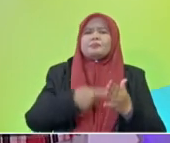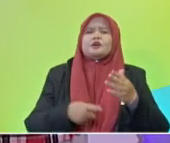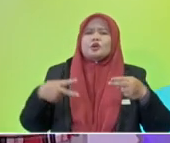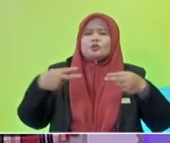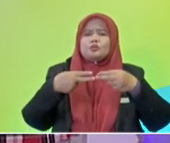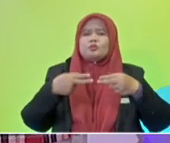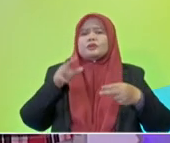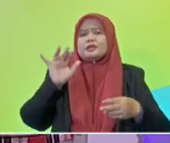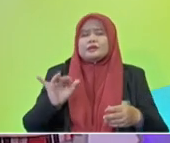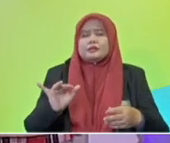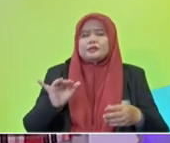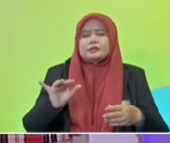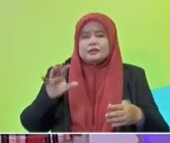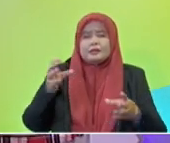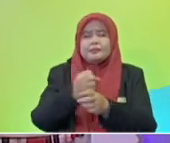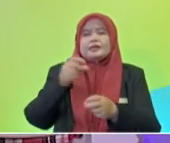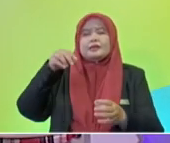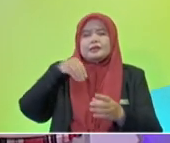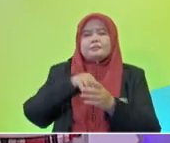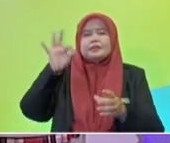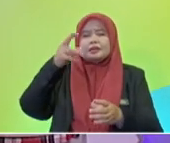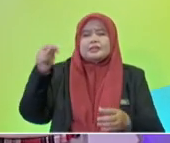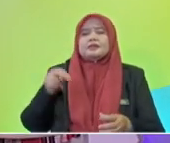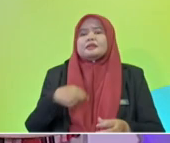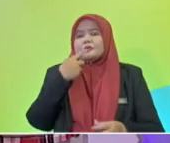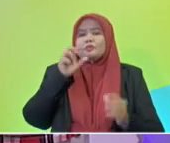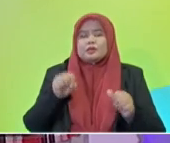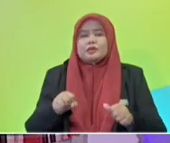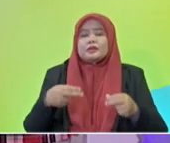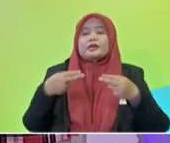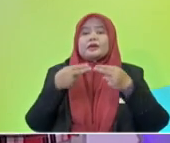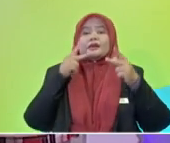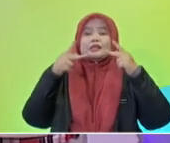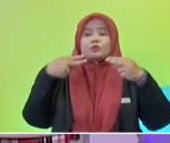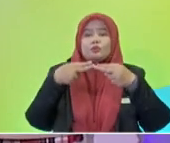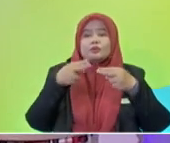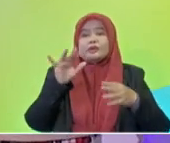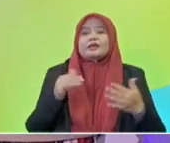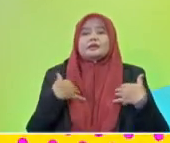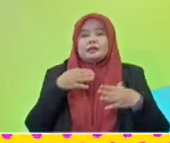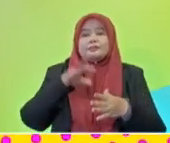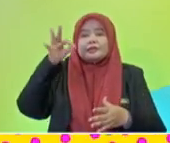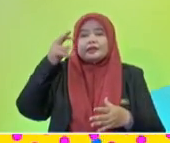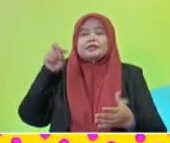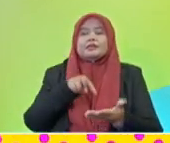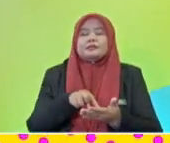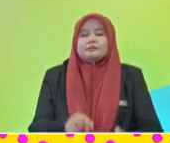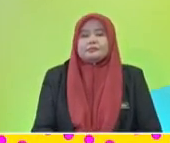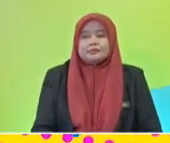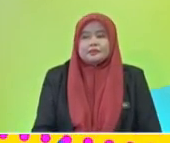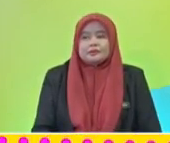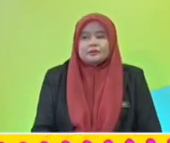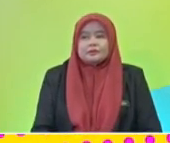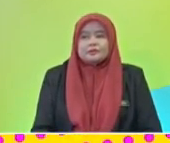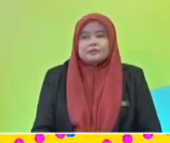yang terdapat dalam petikanan ini siapa yang boleh Bagi tahu saya kata hubung yang terdapat dalam petikaan Ini contohnya yang Lini silakan yang